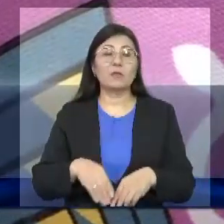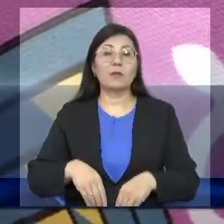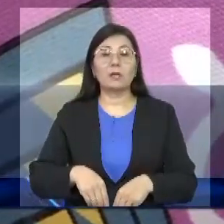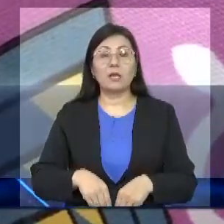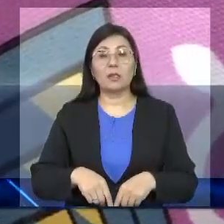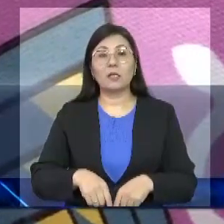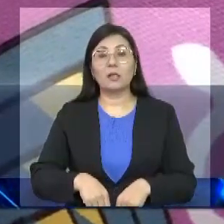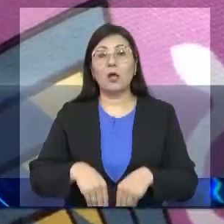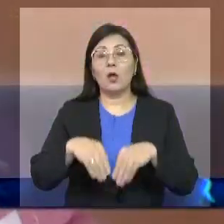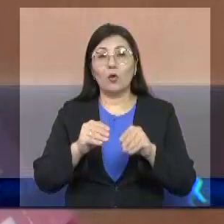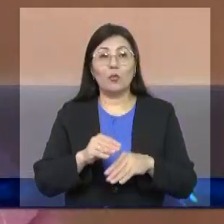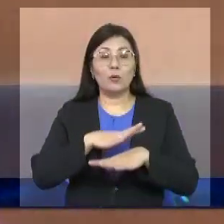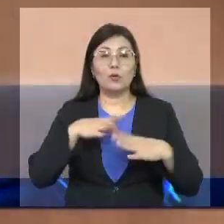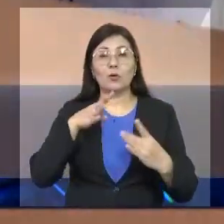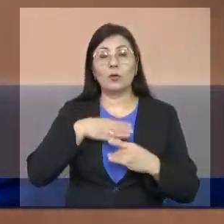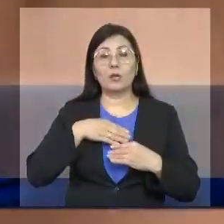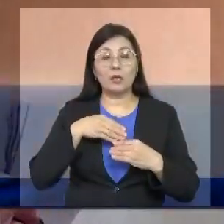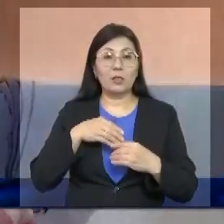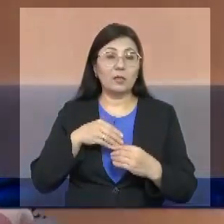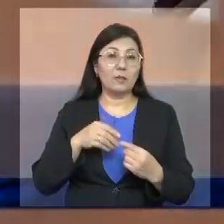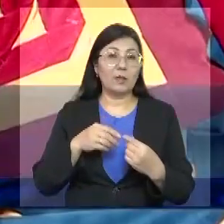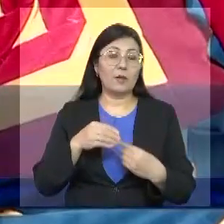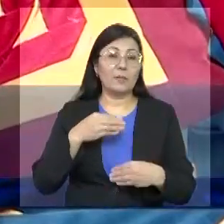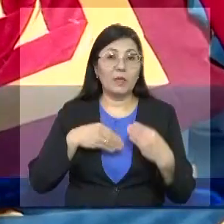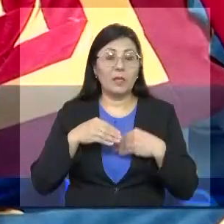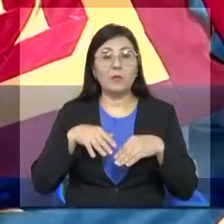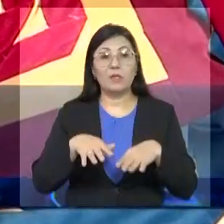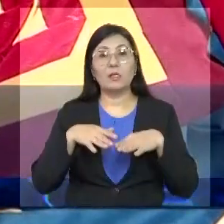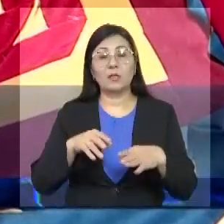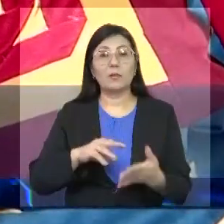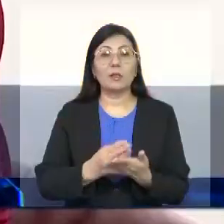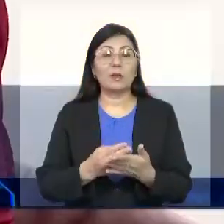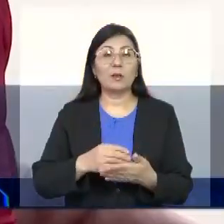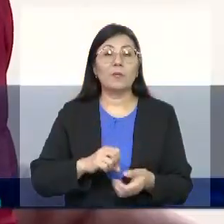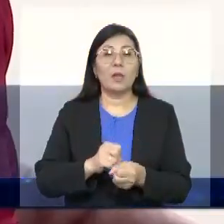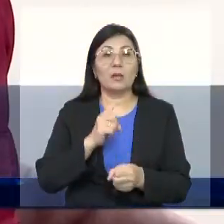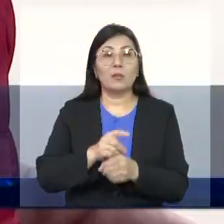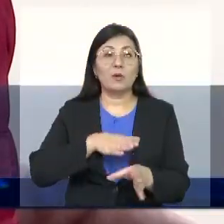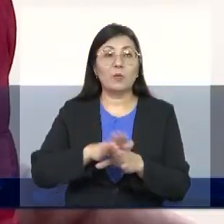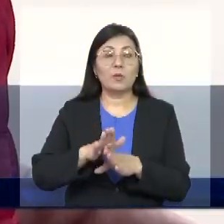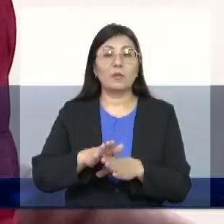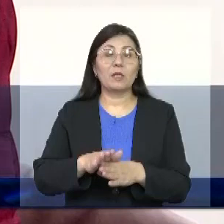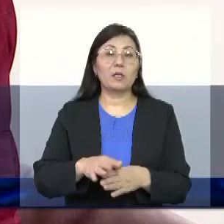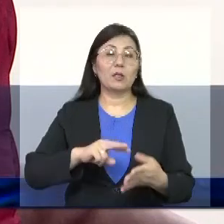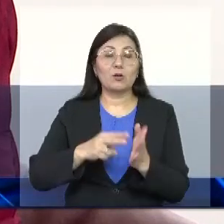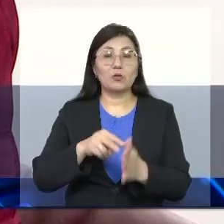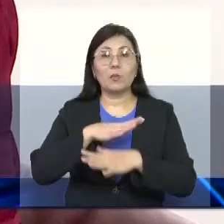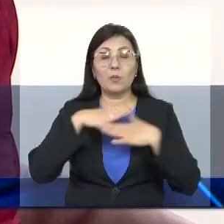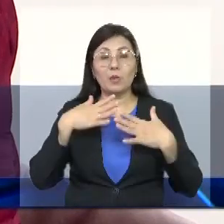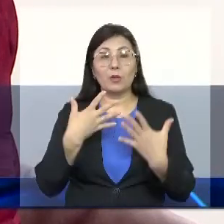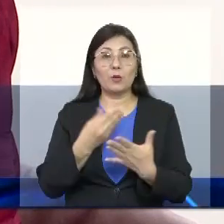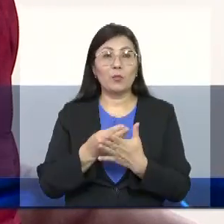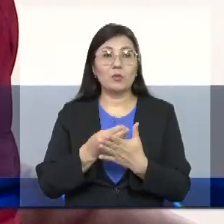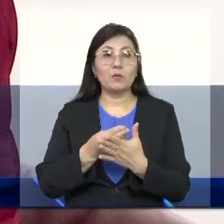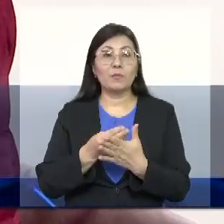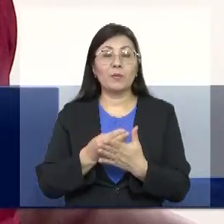көпшік, киім кешек тігіп, түрлі тапсырысты орындап отыр. Болашаққа деген жоспары да ауқымды. Өзім үйден тігем, өзіме